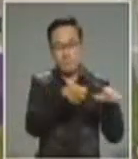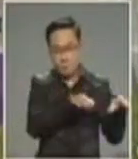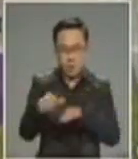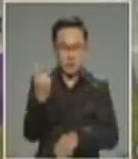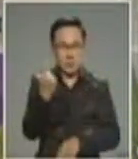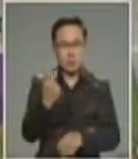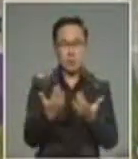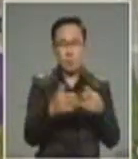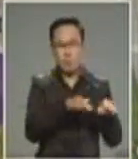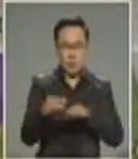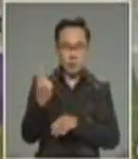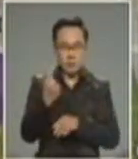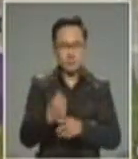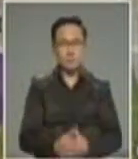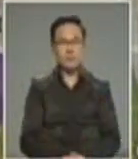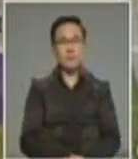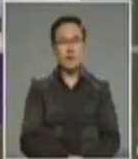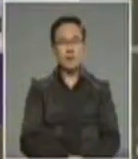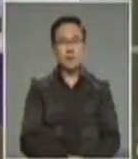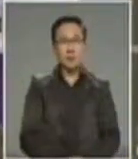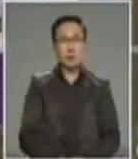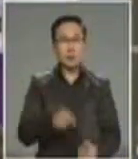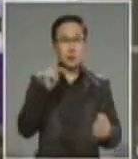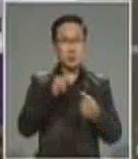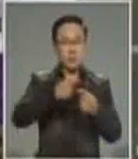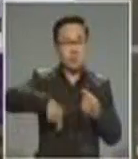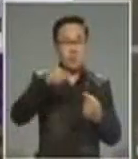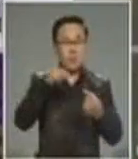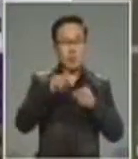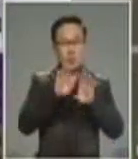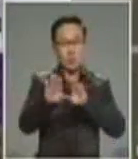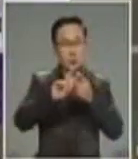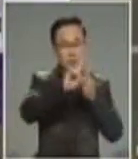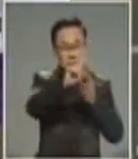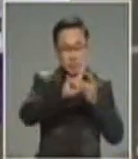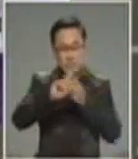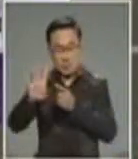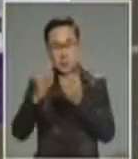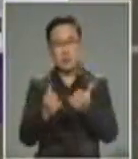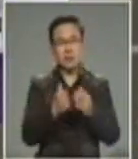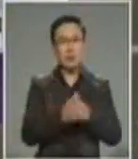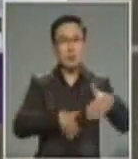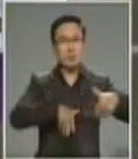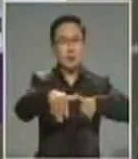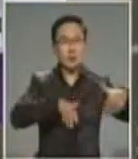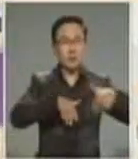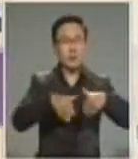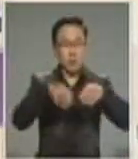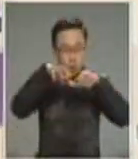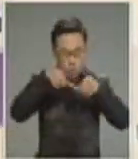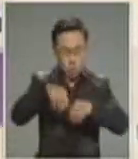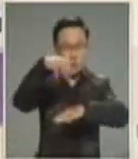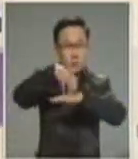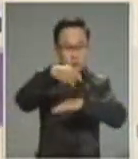เรียบร้อยในพื้นที่ต่อไปสำหรับในพื้นที่บริเวณโดยรอบประตู 1และประตู 4นะครับบรรดาศิษยานุศิษย์ในพื้น